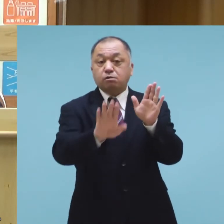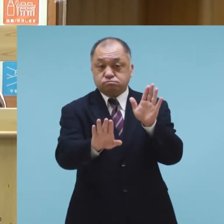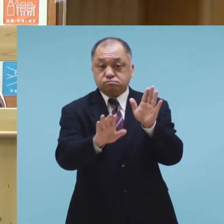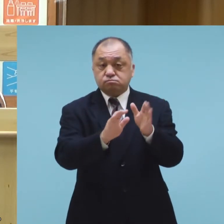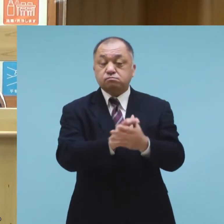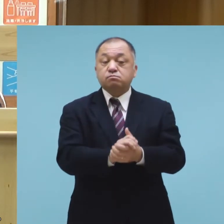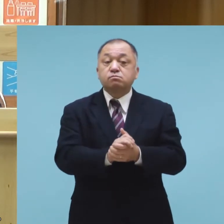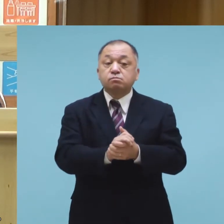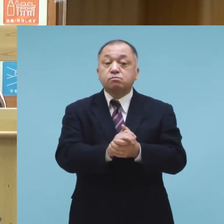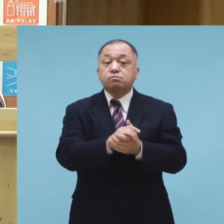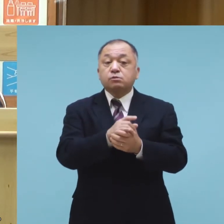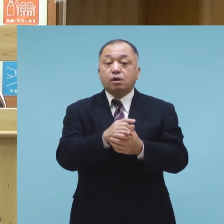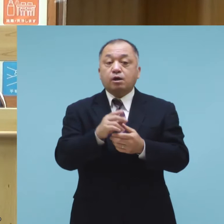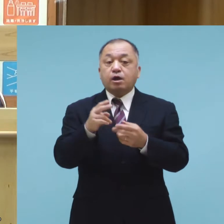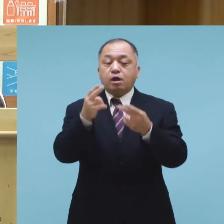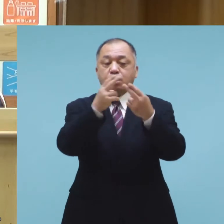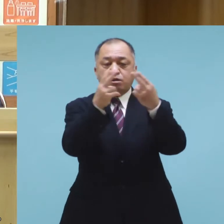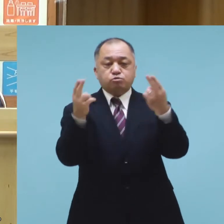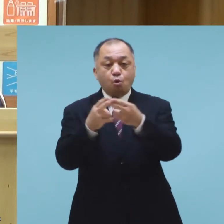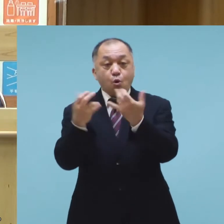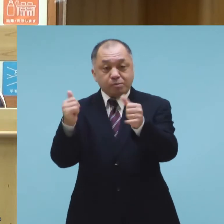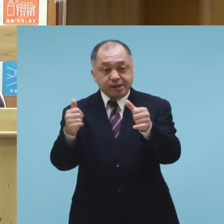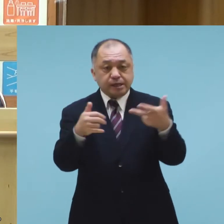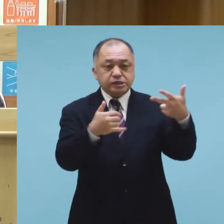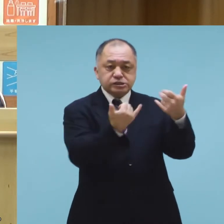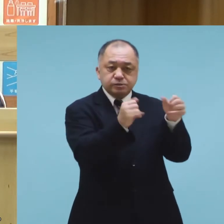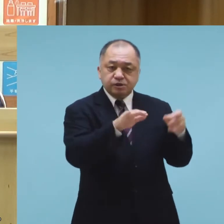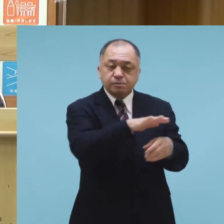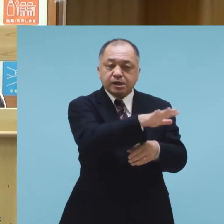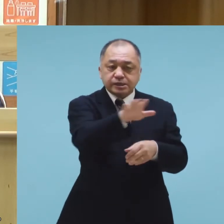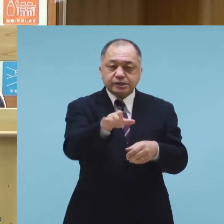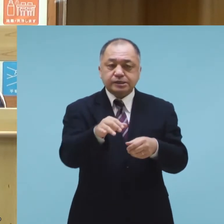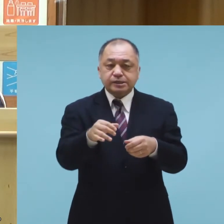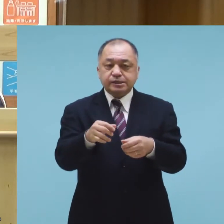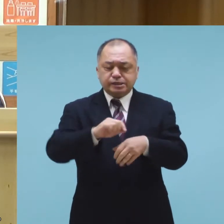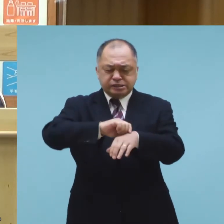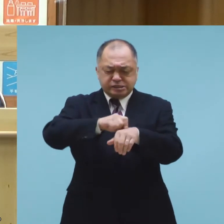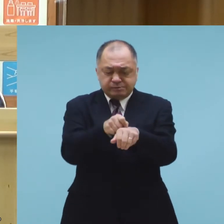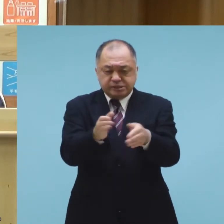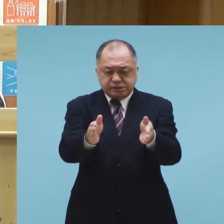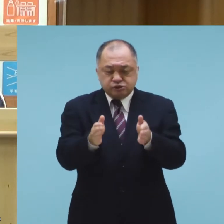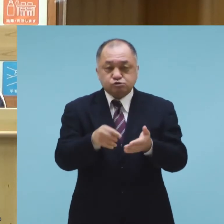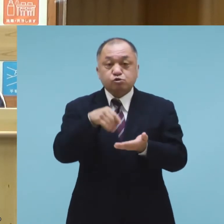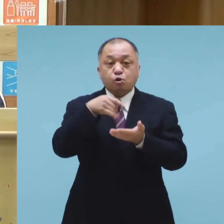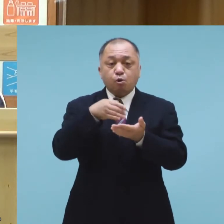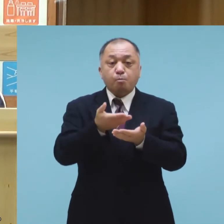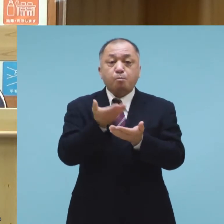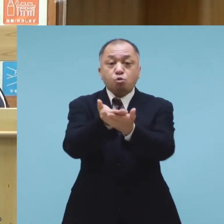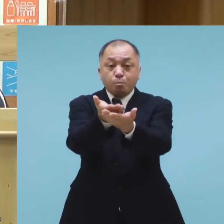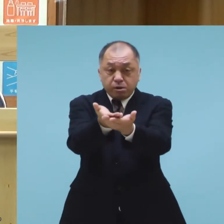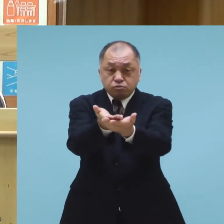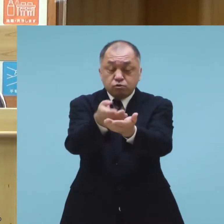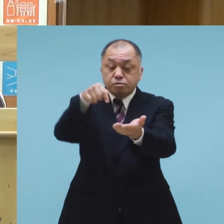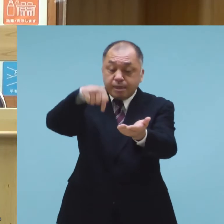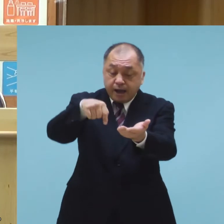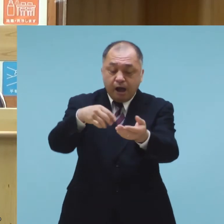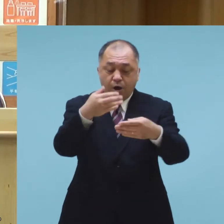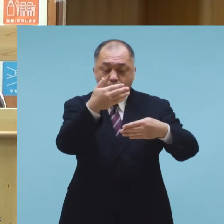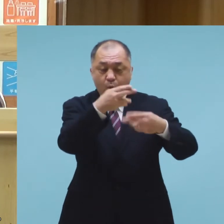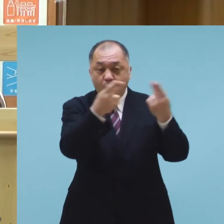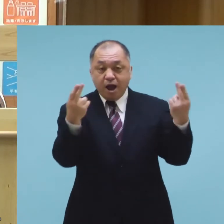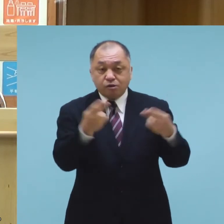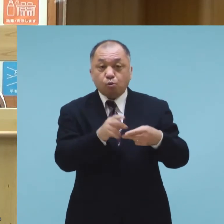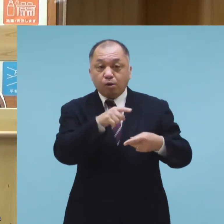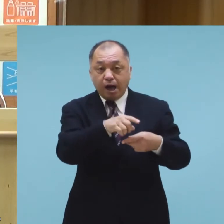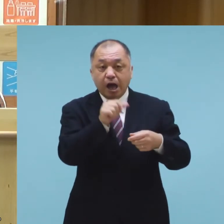した中、農民市民の皆様に厳しい自粛を求める中、北海道がトップに実行委員会